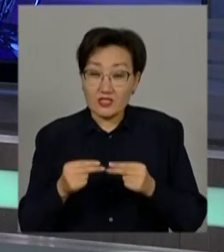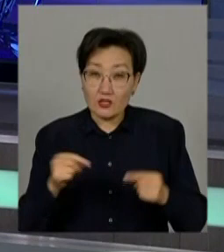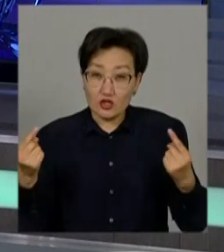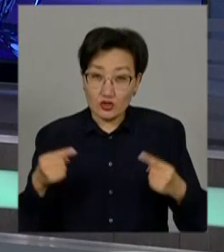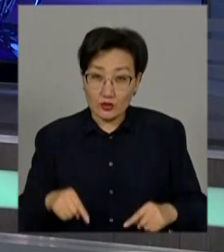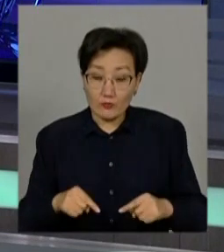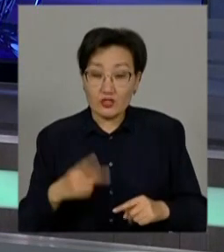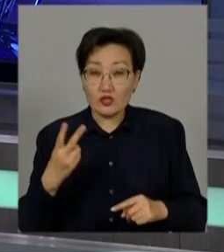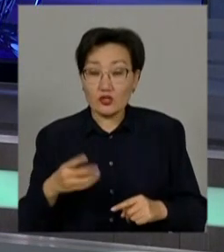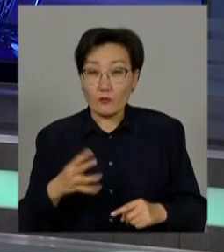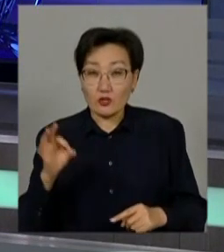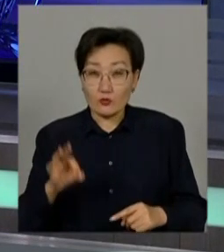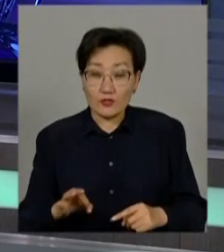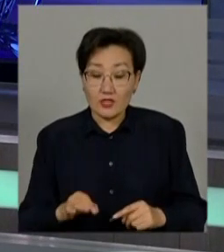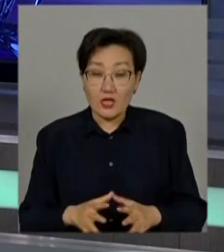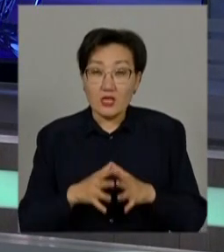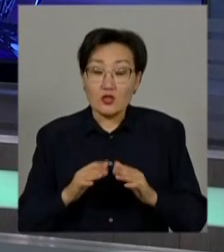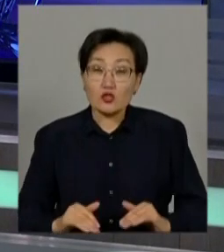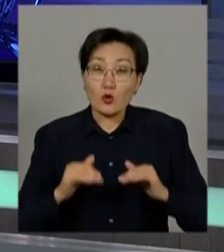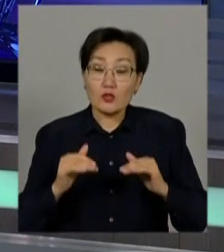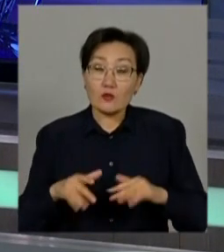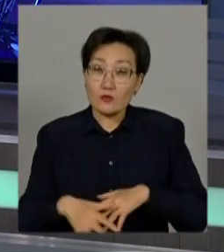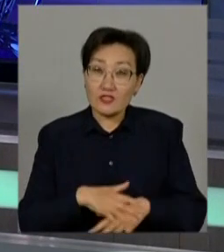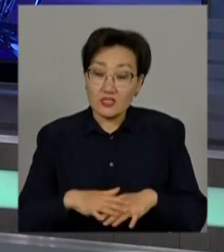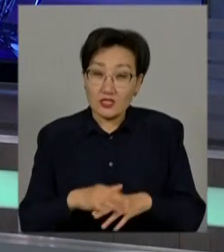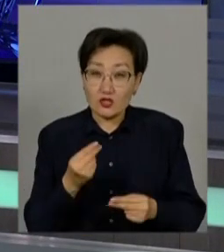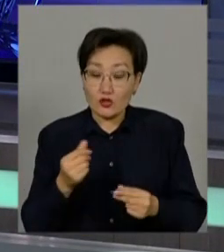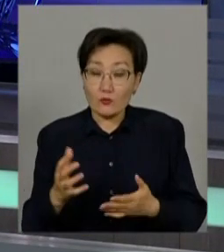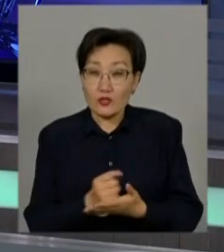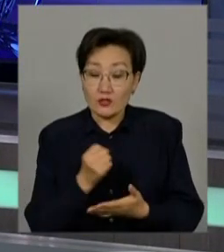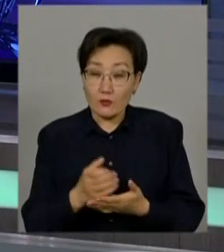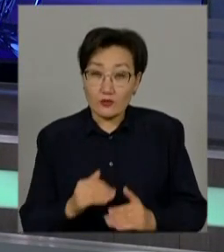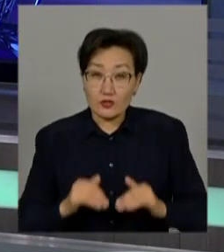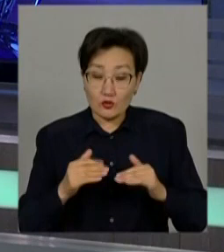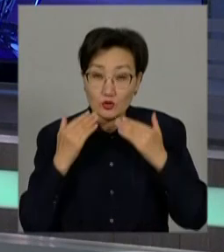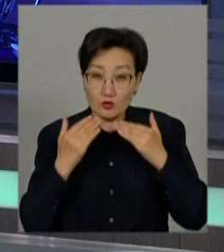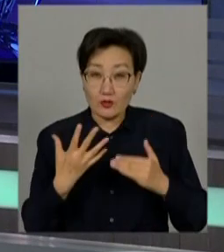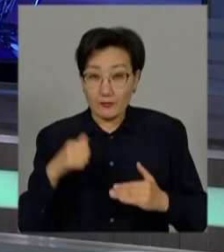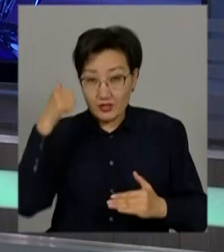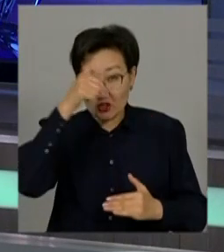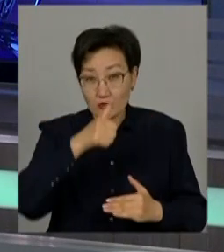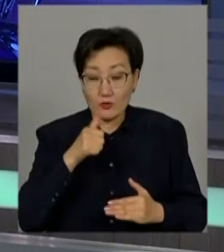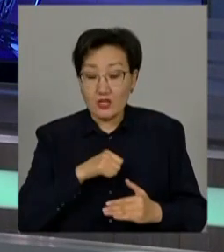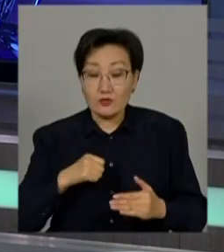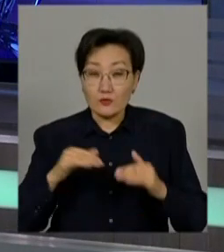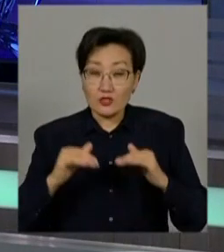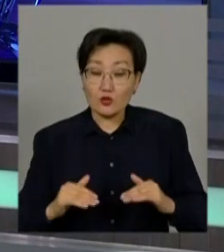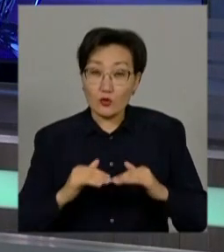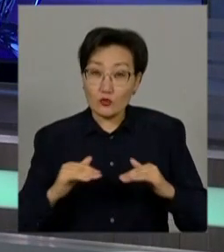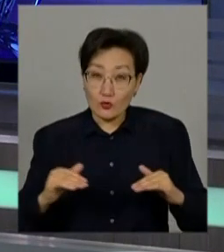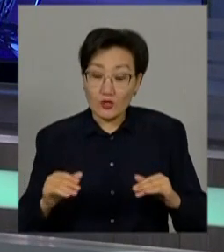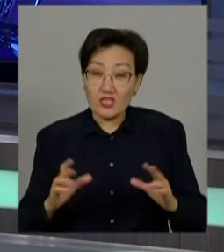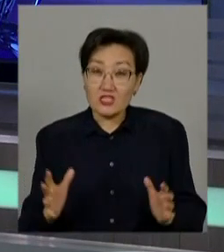инфляциясы 24%-дан асқанын айтып, халықтың ақшалай табысының өсуі соңғы 5 жылдағы ең төменгі деңгейде тұр